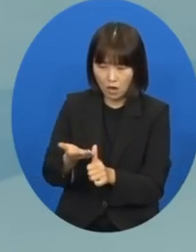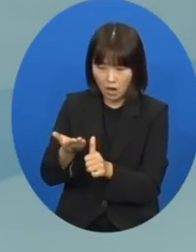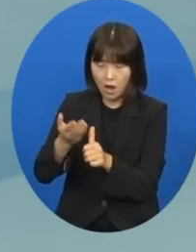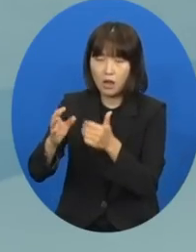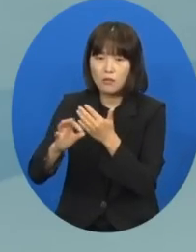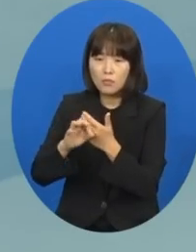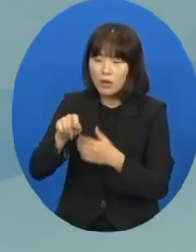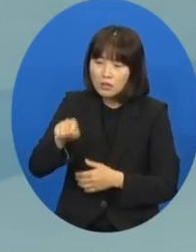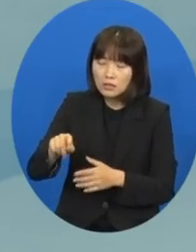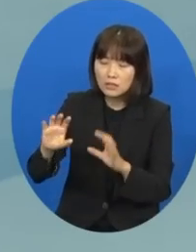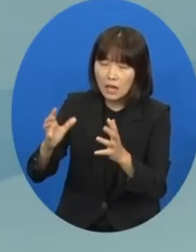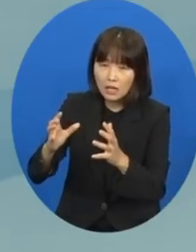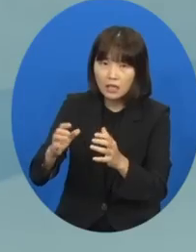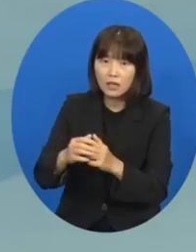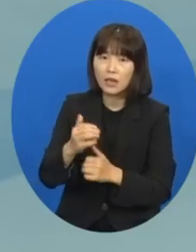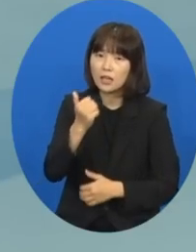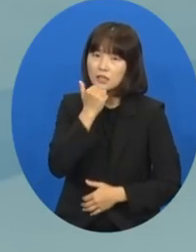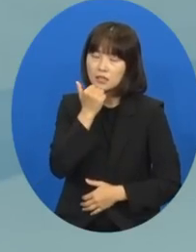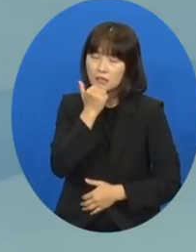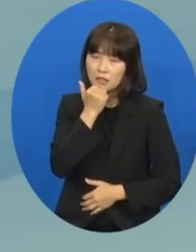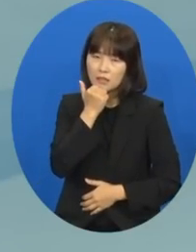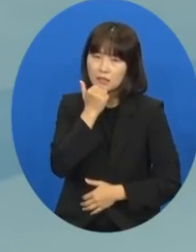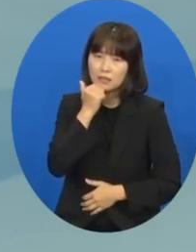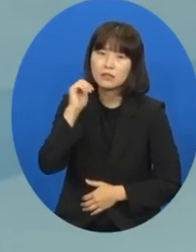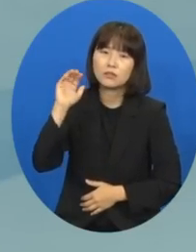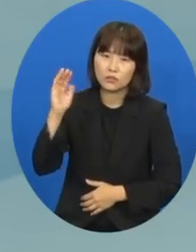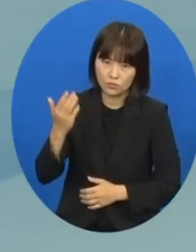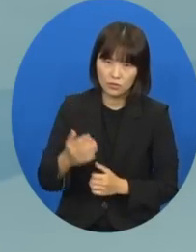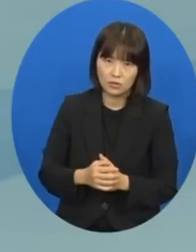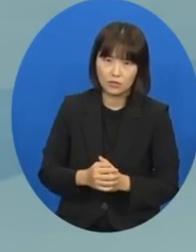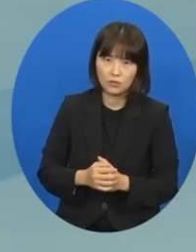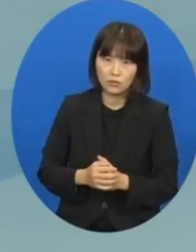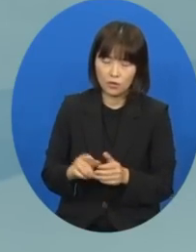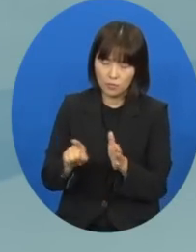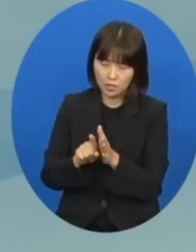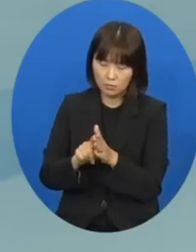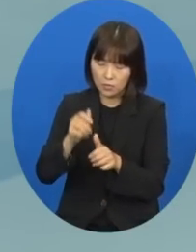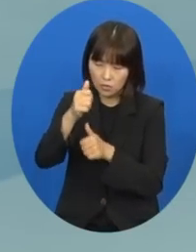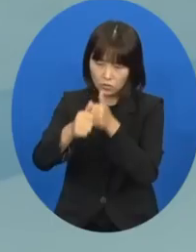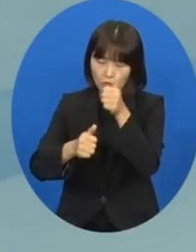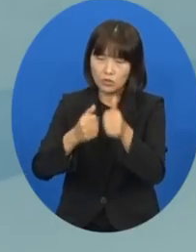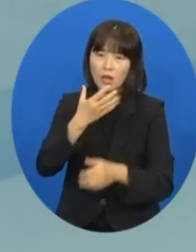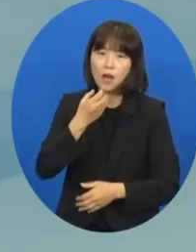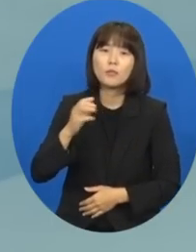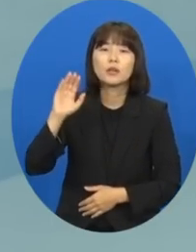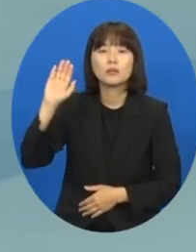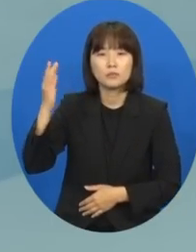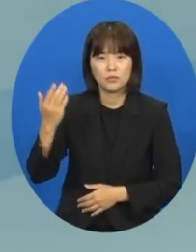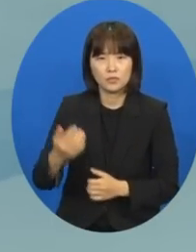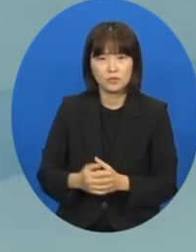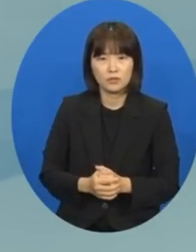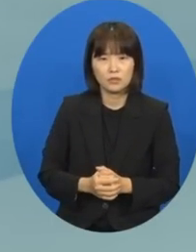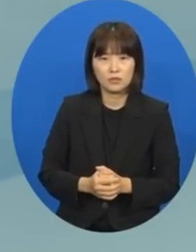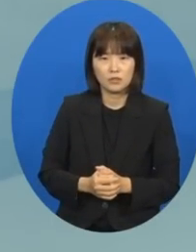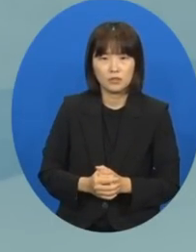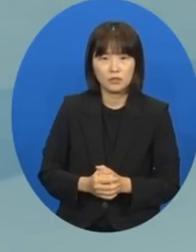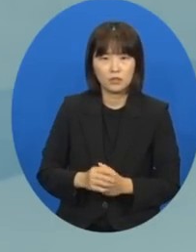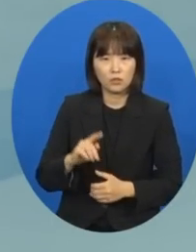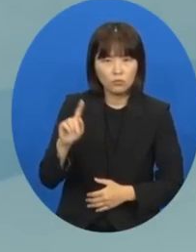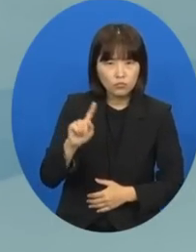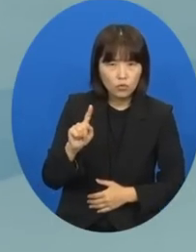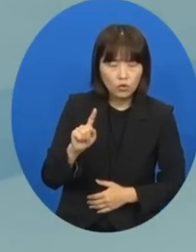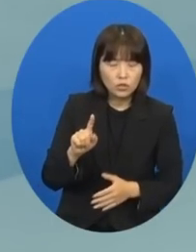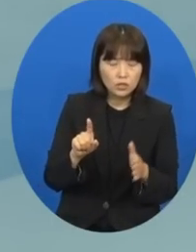믿음으로 양육하면 그 사람이 진짜 믿음의 조상 아브라함과 사라가 되는 거 아닙니까? 무엇이 과연 믿음으로